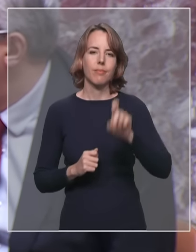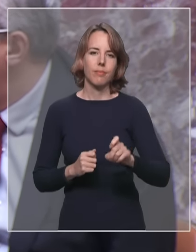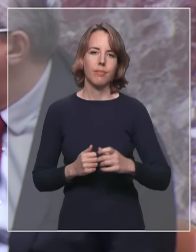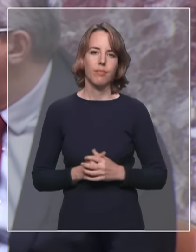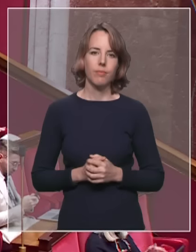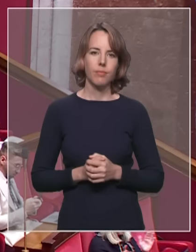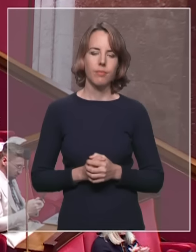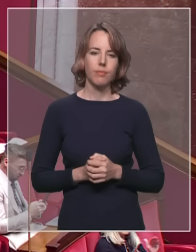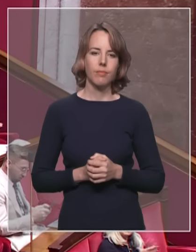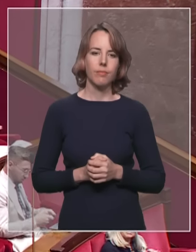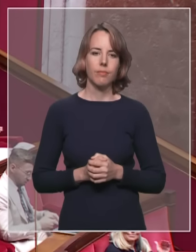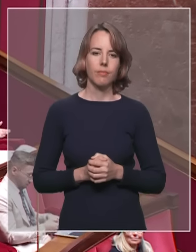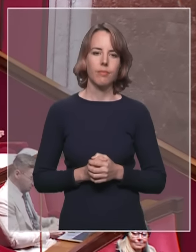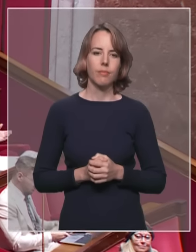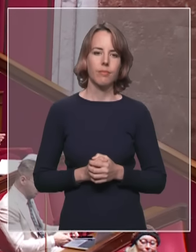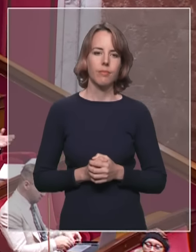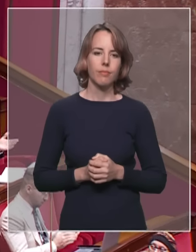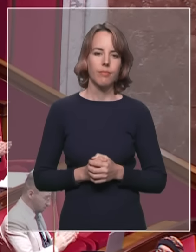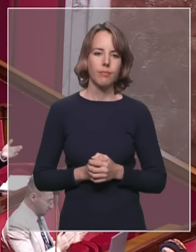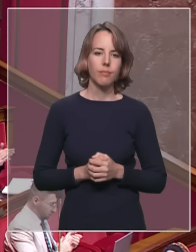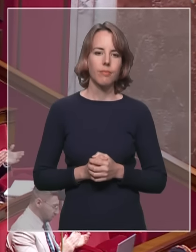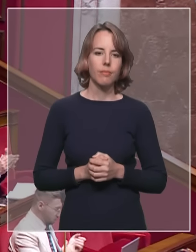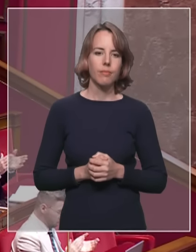Rassemblement national.